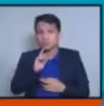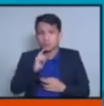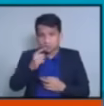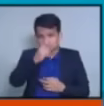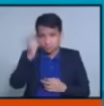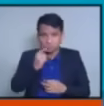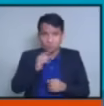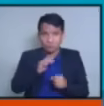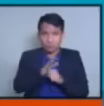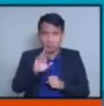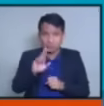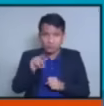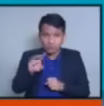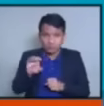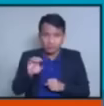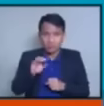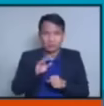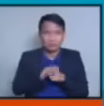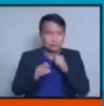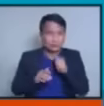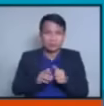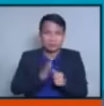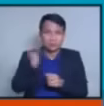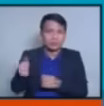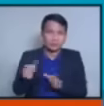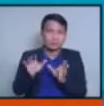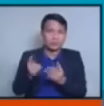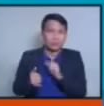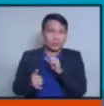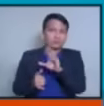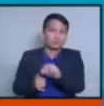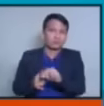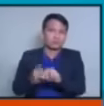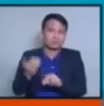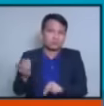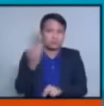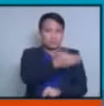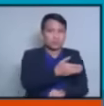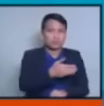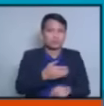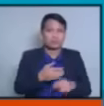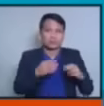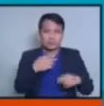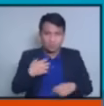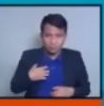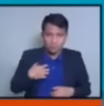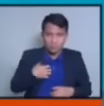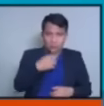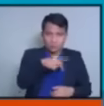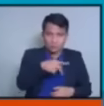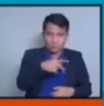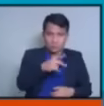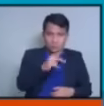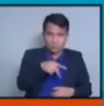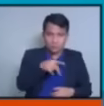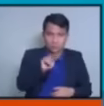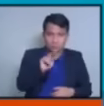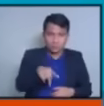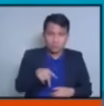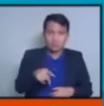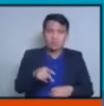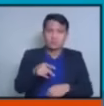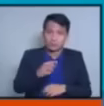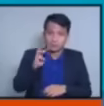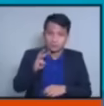crime, rape. Hindi po kayo tumatakbo sa barangay pag rape. Tumatakbo po kayo sa PNP. Nandiyan po yung Women's and